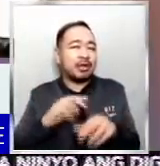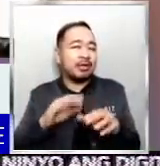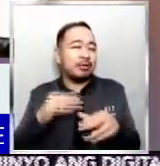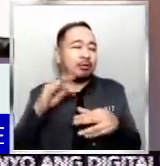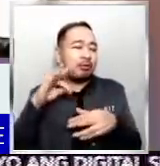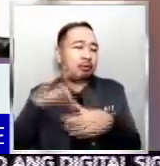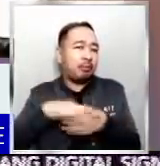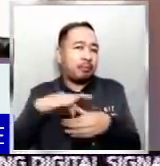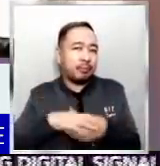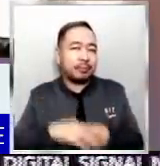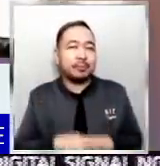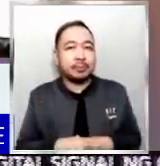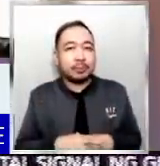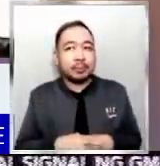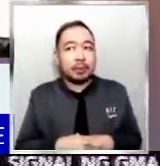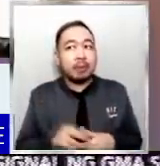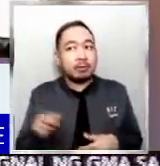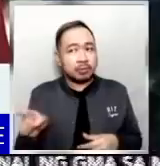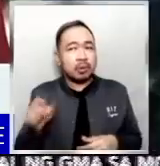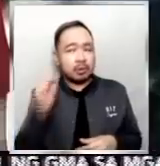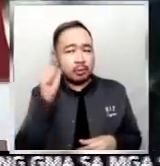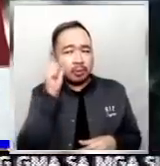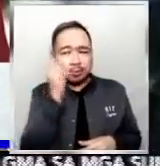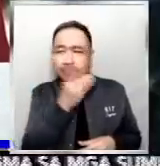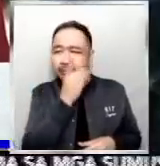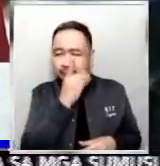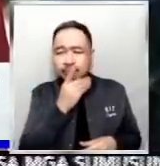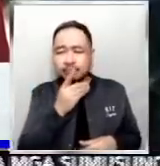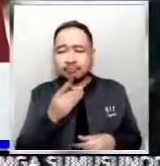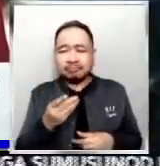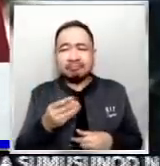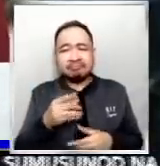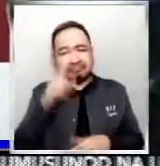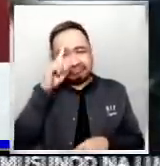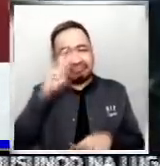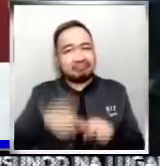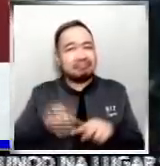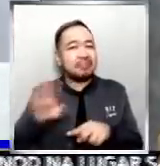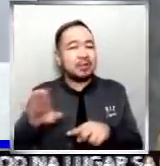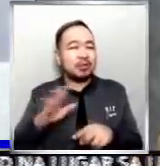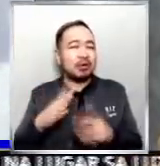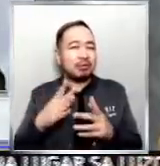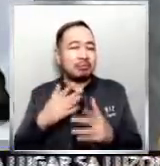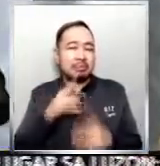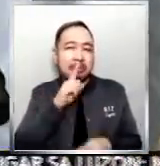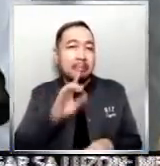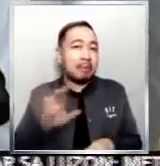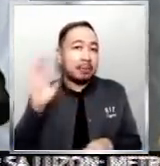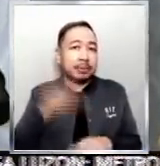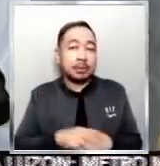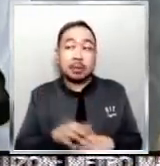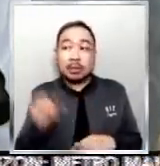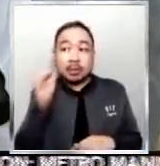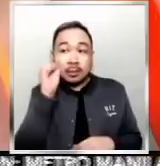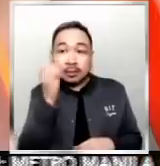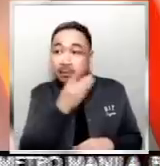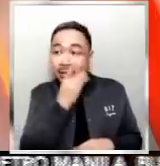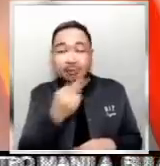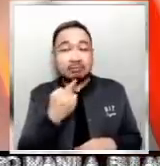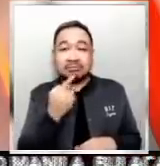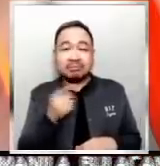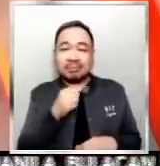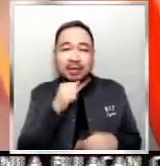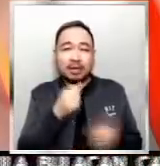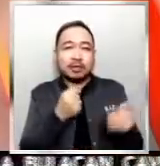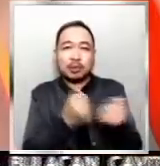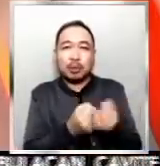take her word for what it is. Dagdag pa ni Mayor Sara, hindi rin daw niya susuportahan ang Go-Duterte tandem. Sabi